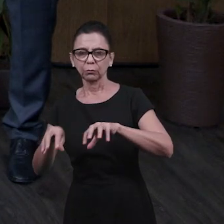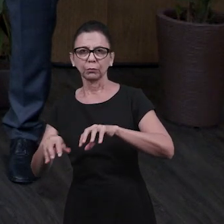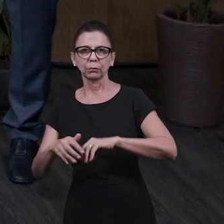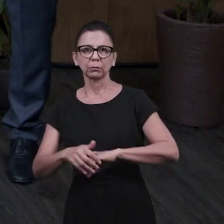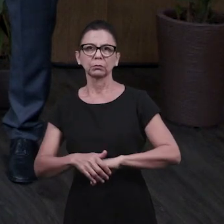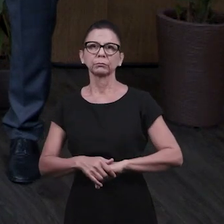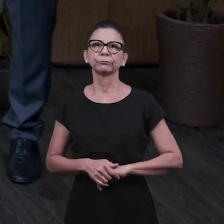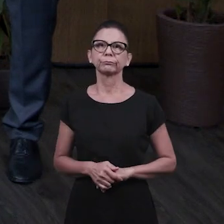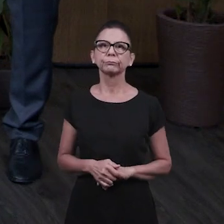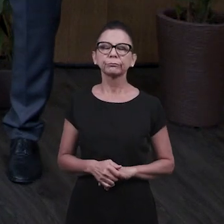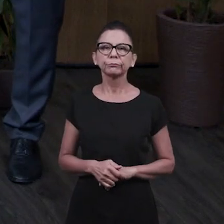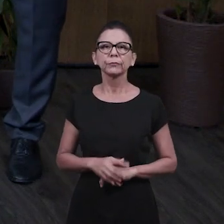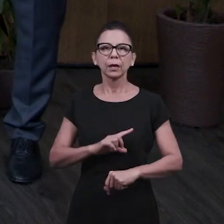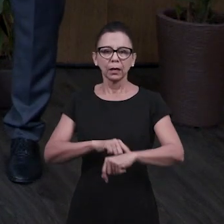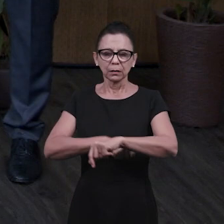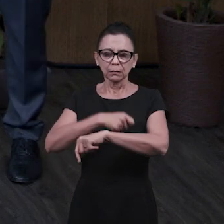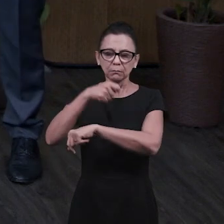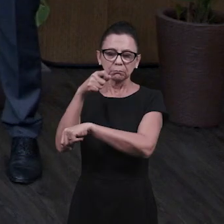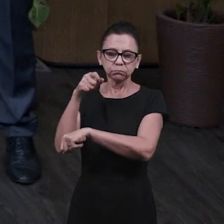tombé